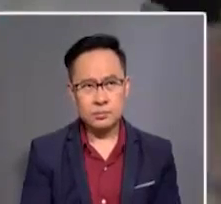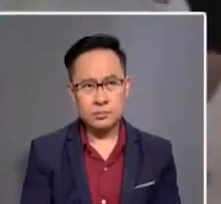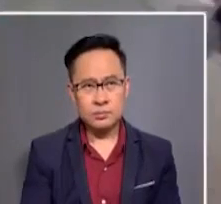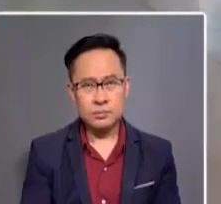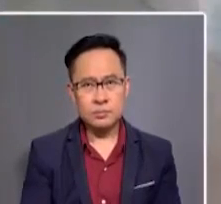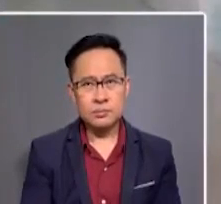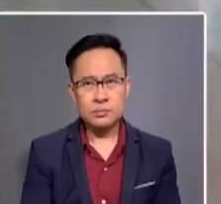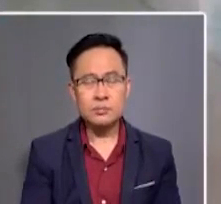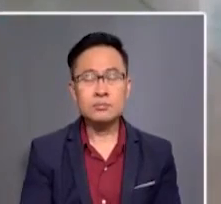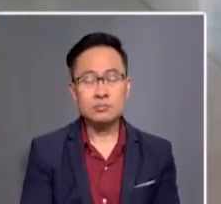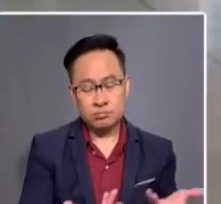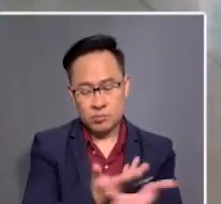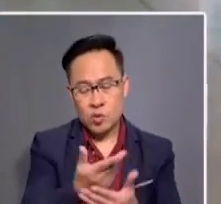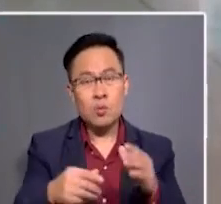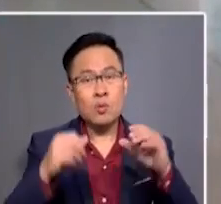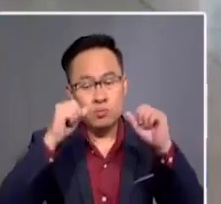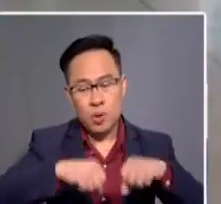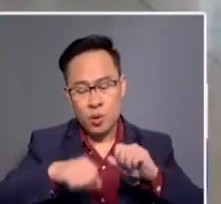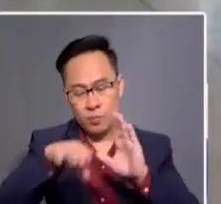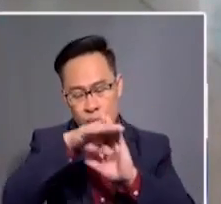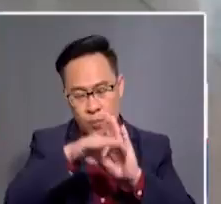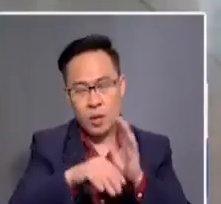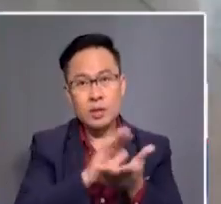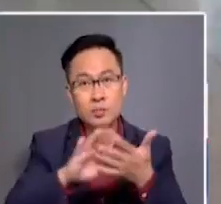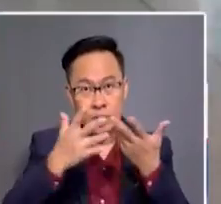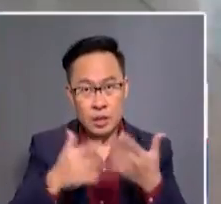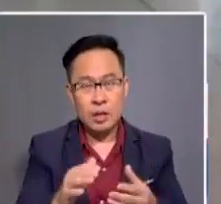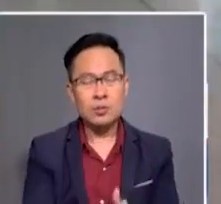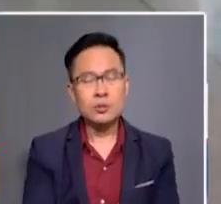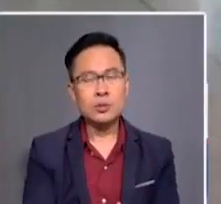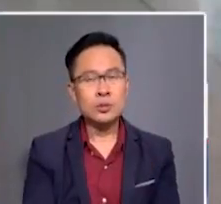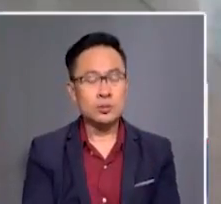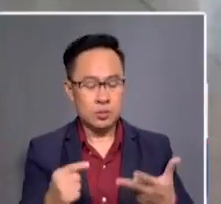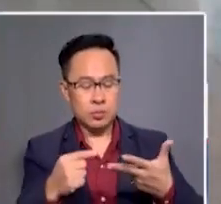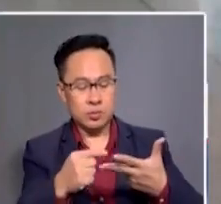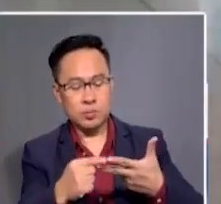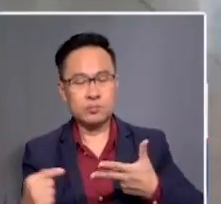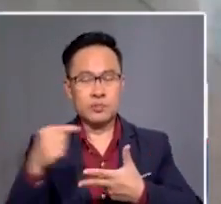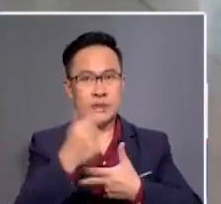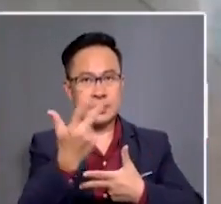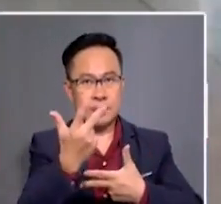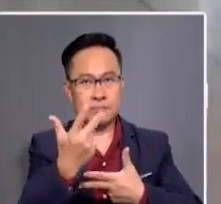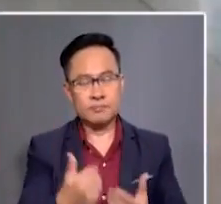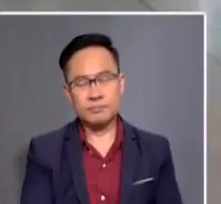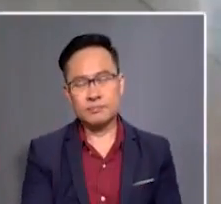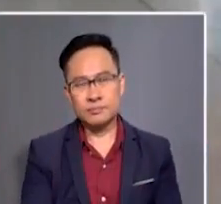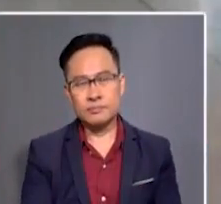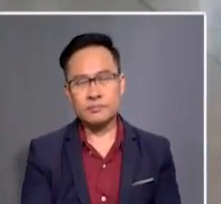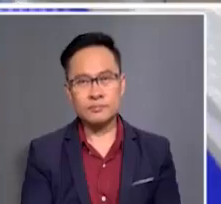ค่ะและขณะนี้การลงมติรายมาตราก็เสร็จสิ้นแล้วนะคะแล้วก็จะมีการพิจารณาวาระ3ต่อไปค่ะ